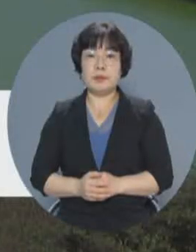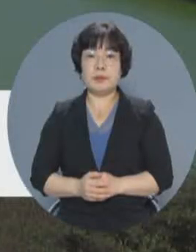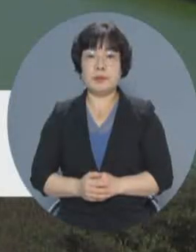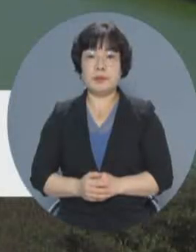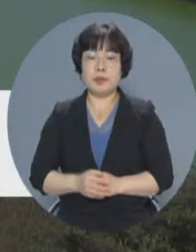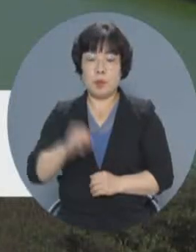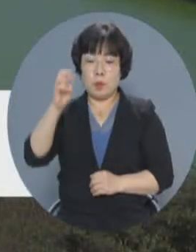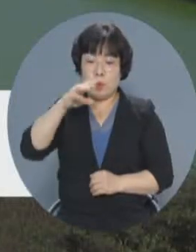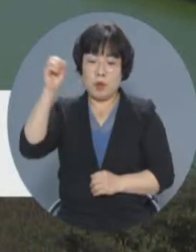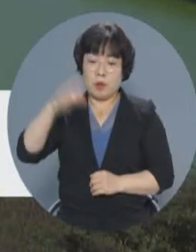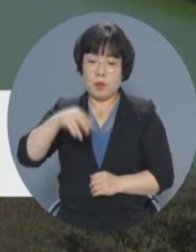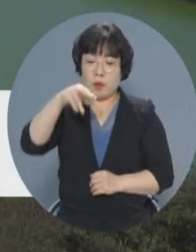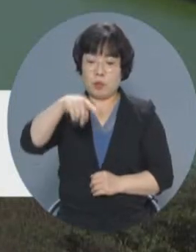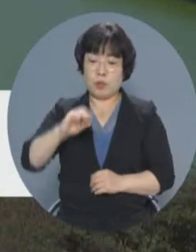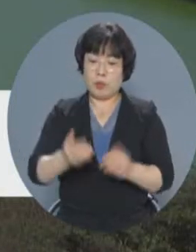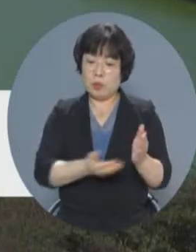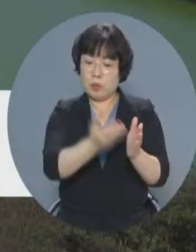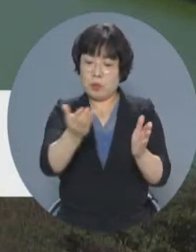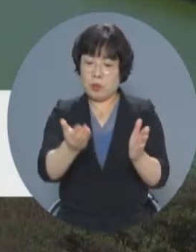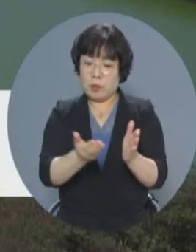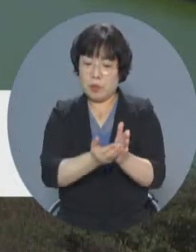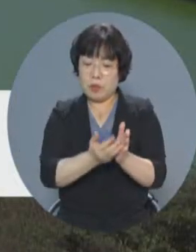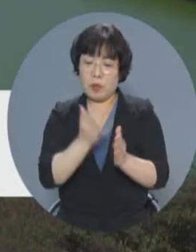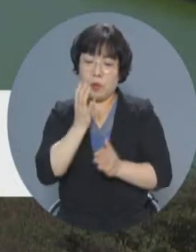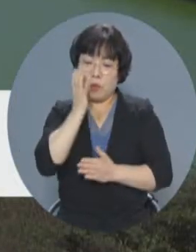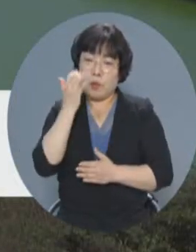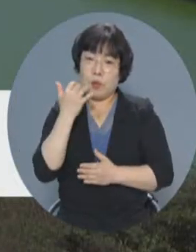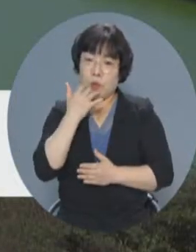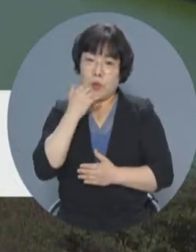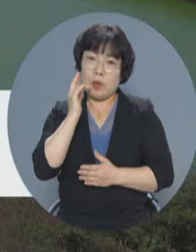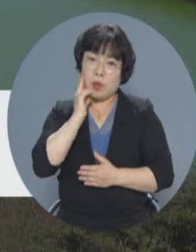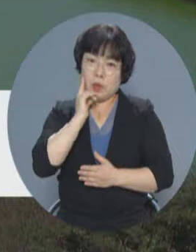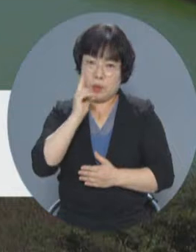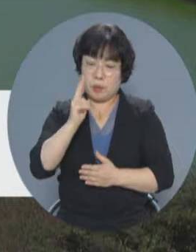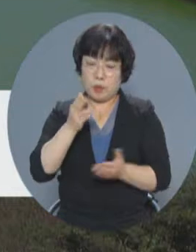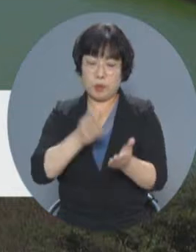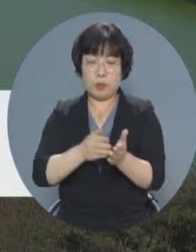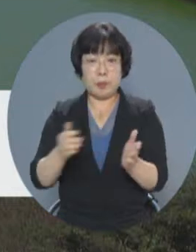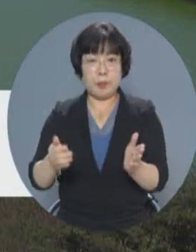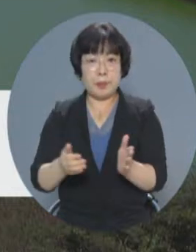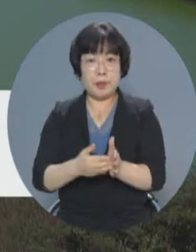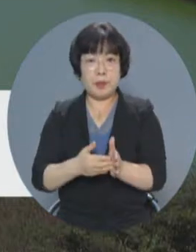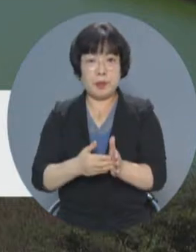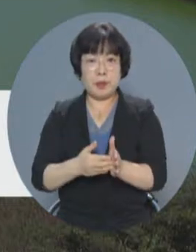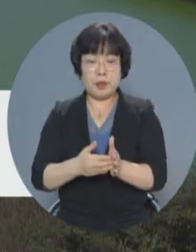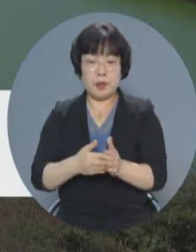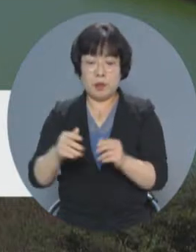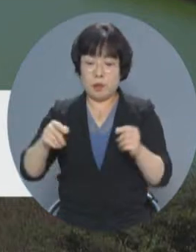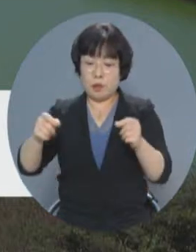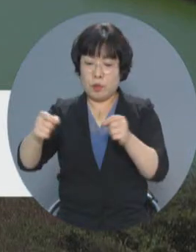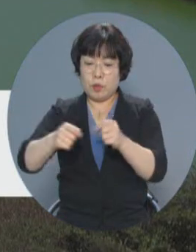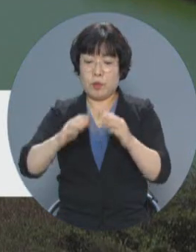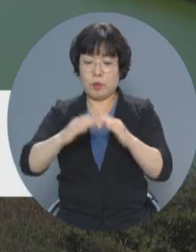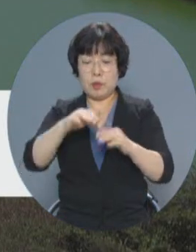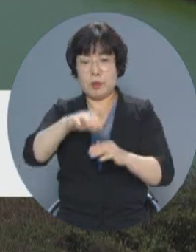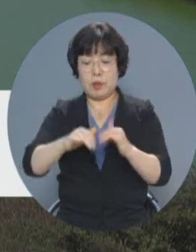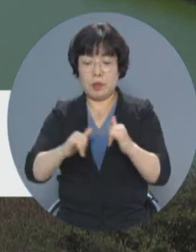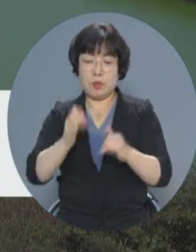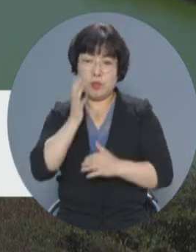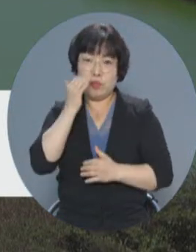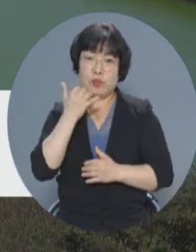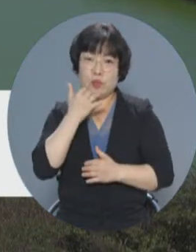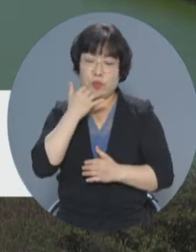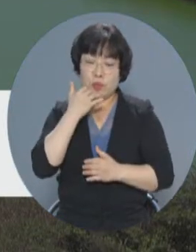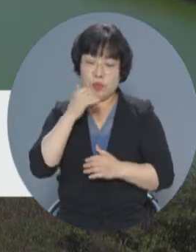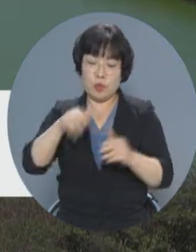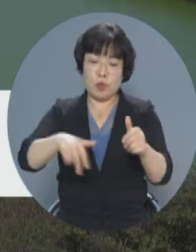광양 수어댐의 심각한 녹조 현상에 대해 얼마 전 보도해드렸었는데요. 때 민근 지역 주민들이 녹조 발생의 원인을